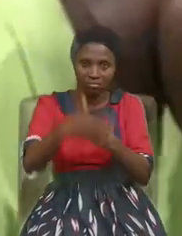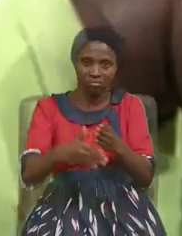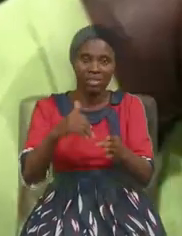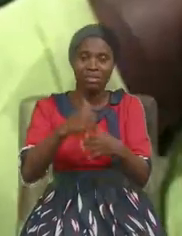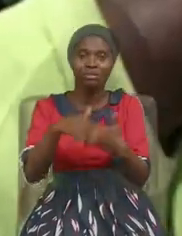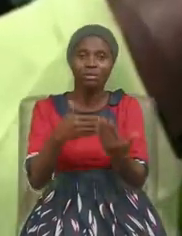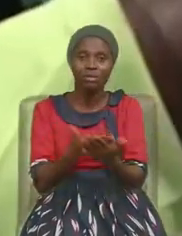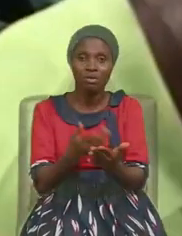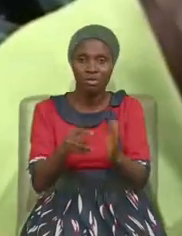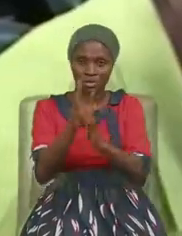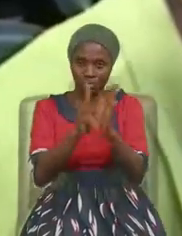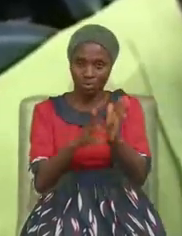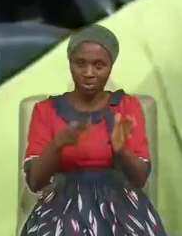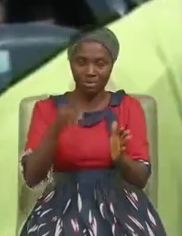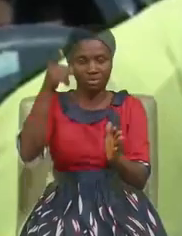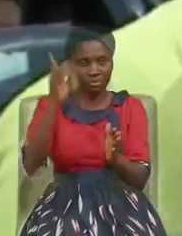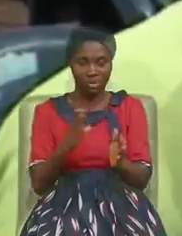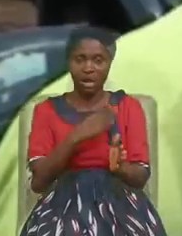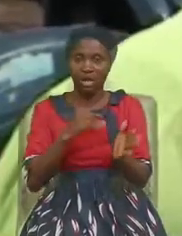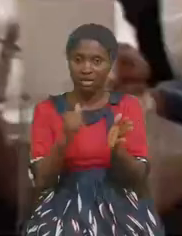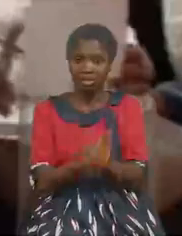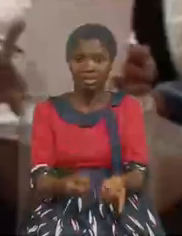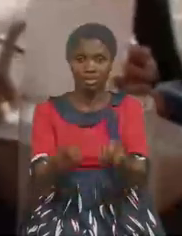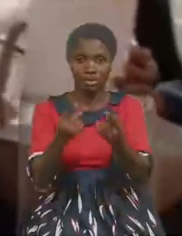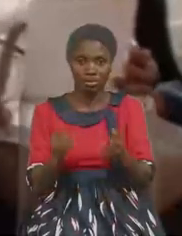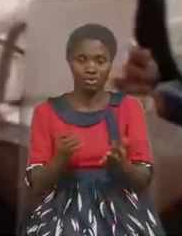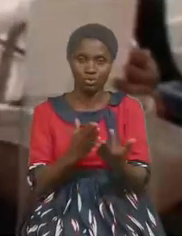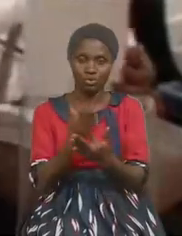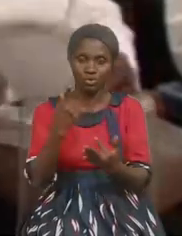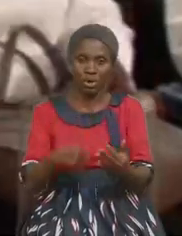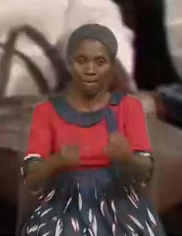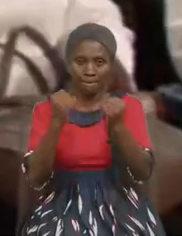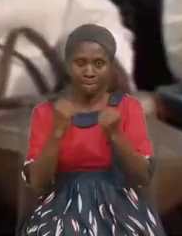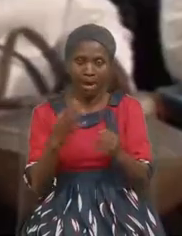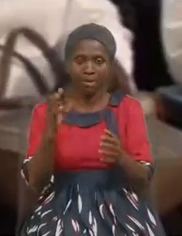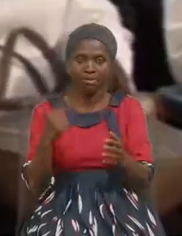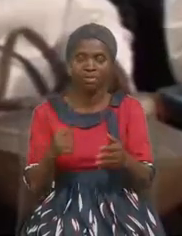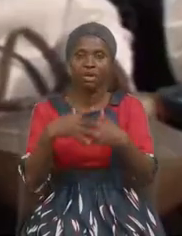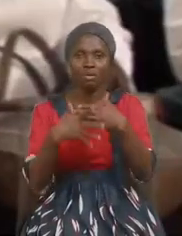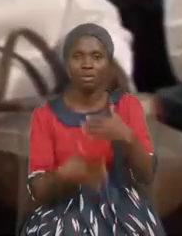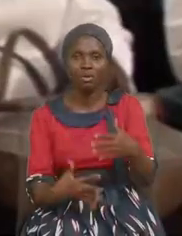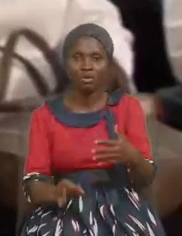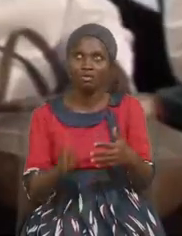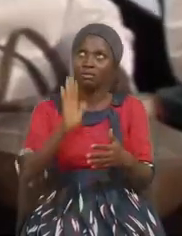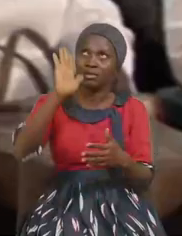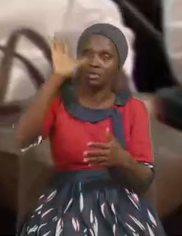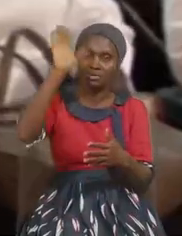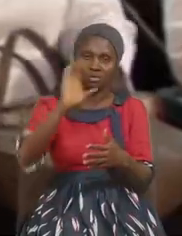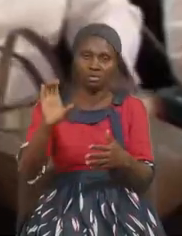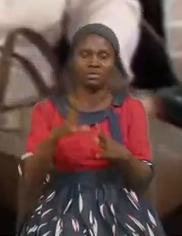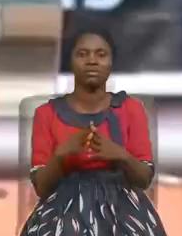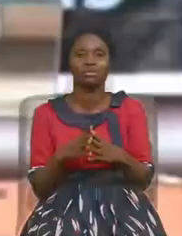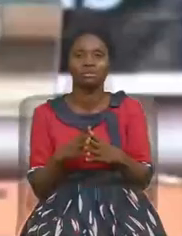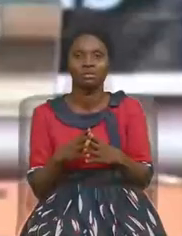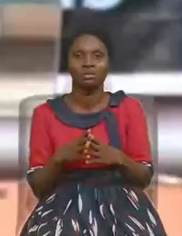de Dieu, et cela vient par la puissance du sang de sa croix, comme nous considérons le message, le